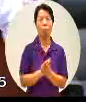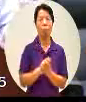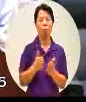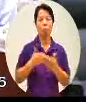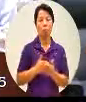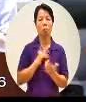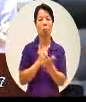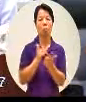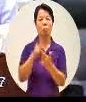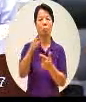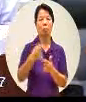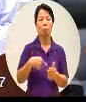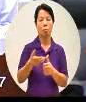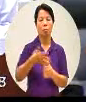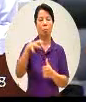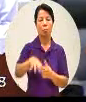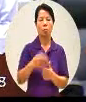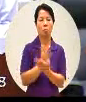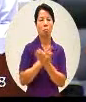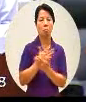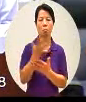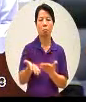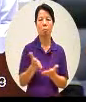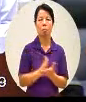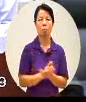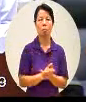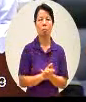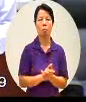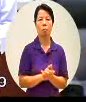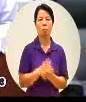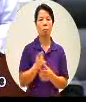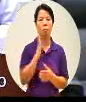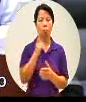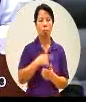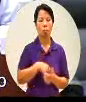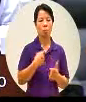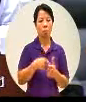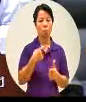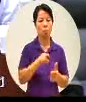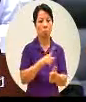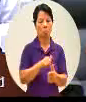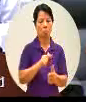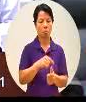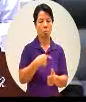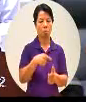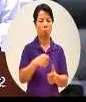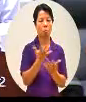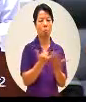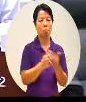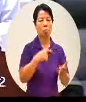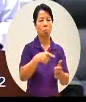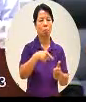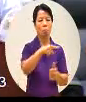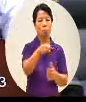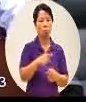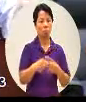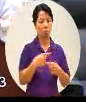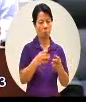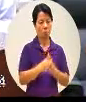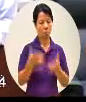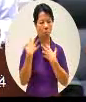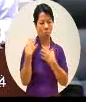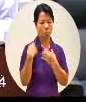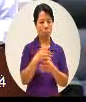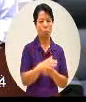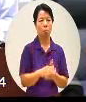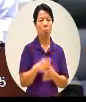们教育局去考核哦。他来车教好，把孩子顾好，这是他的该做的工作。你每天不让他